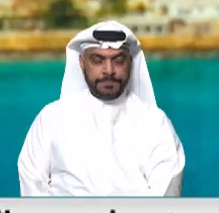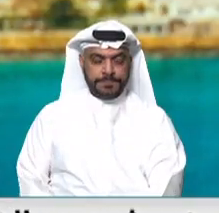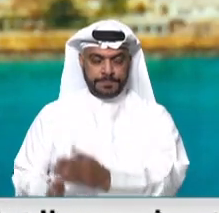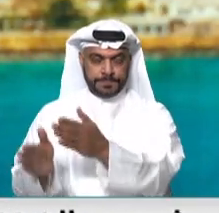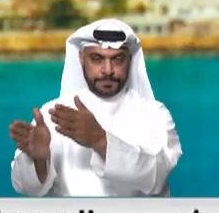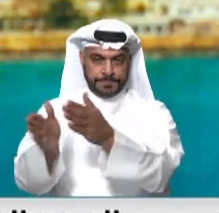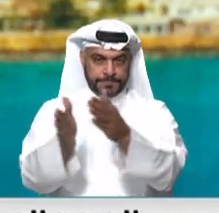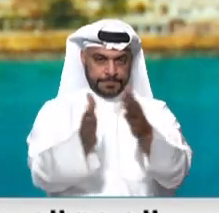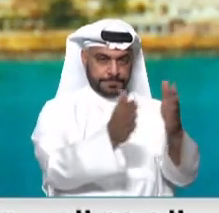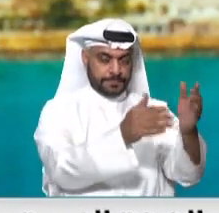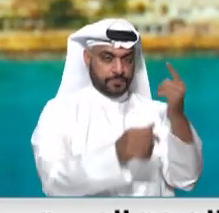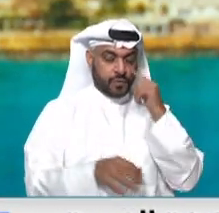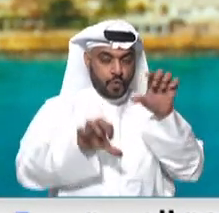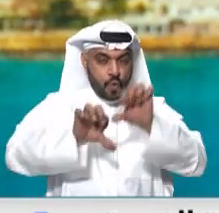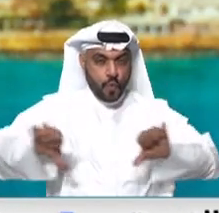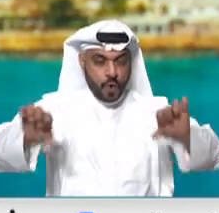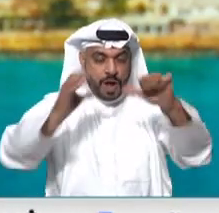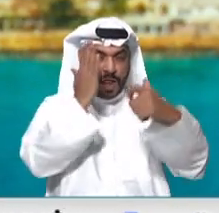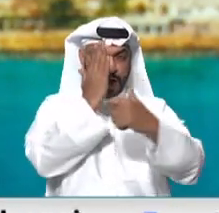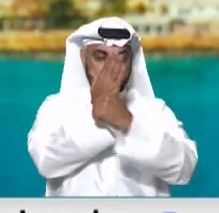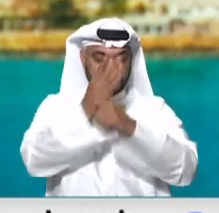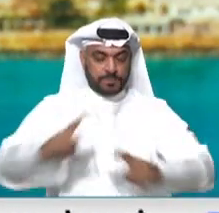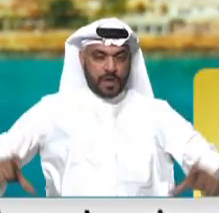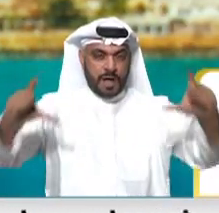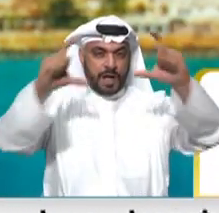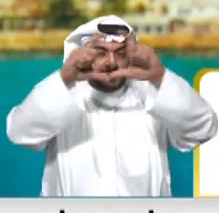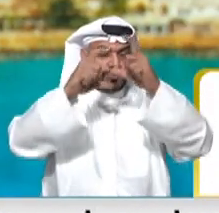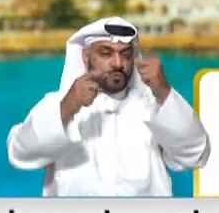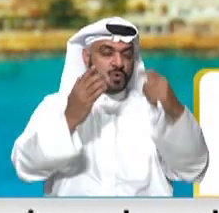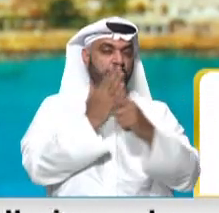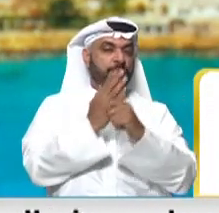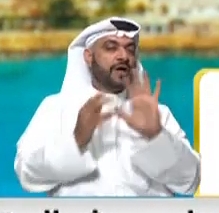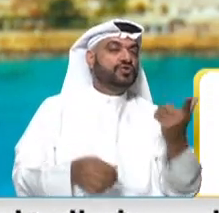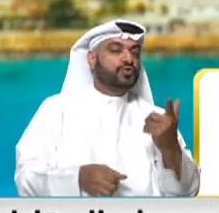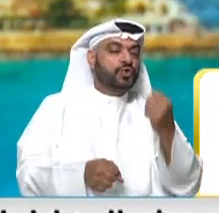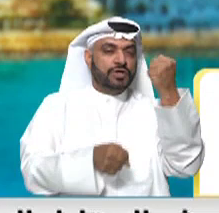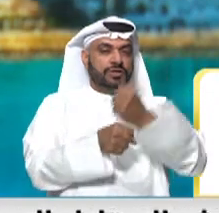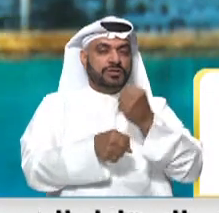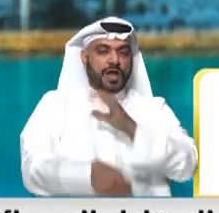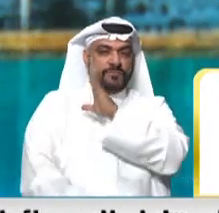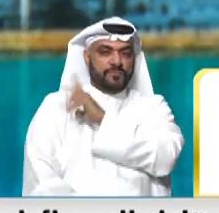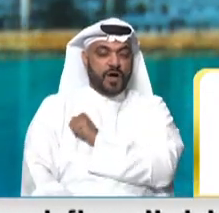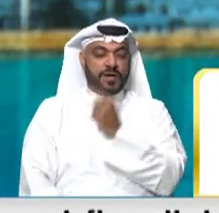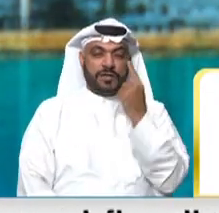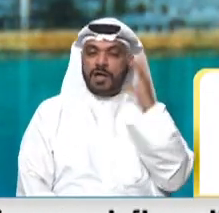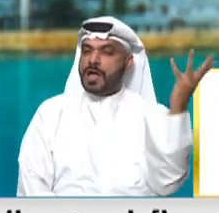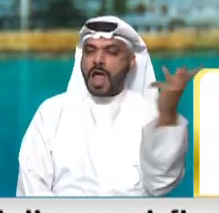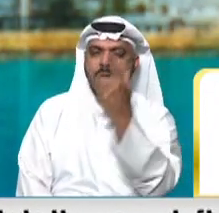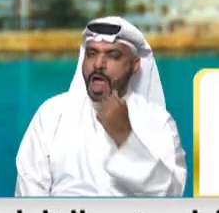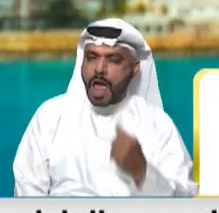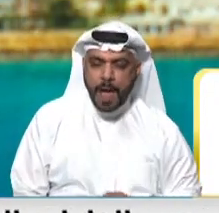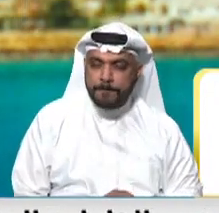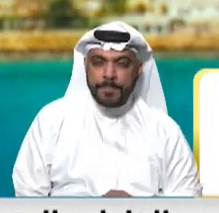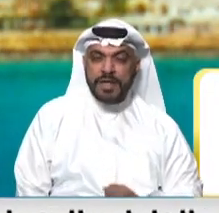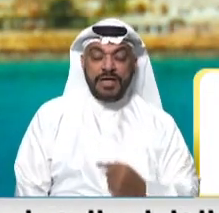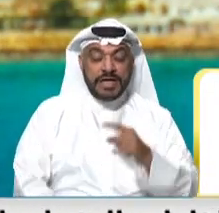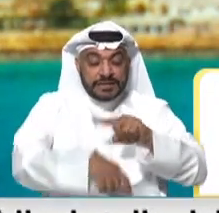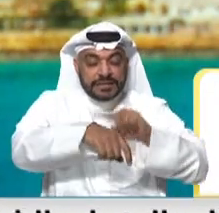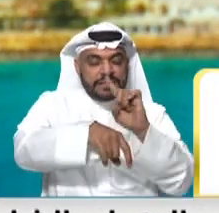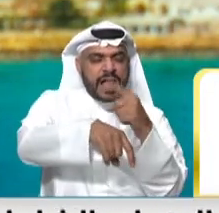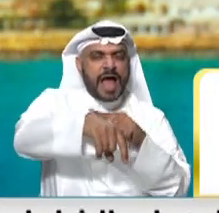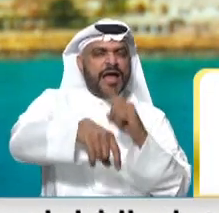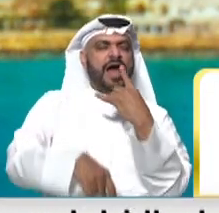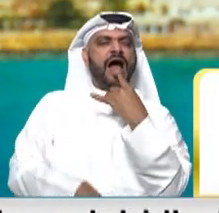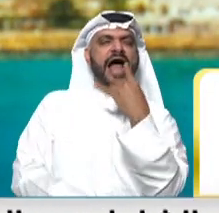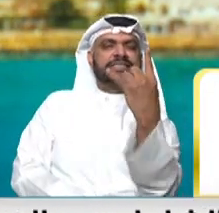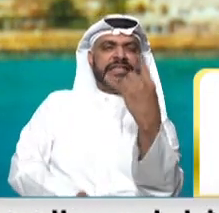قالت وكاله غوث وتشغيل اللاجئين الفلسطينيين انور ان طفلا يقتل في غزه كل ع دقائق